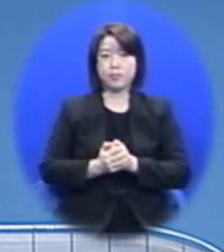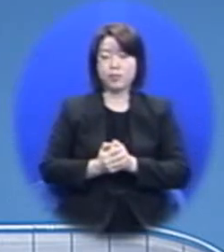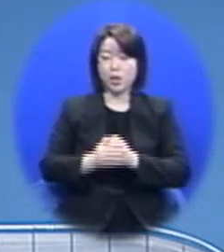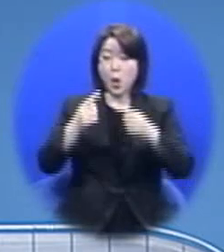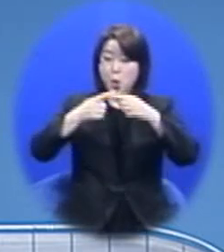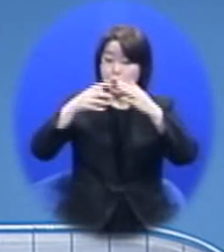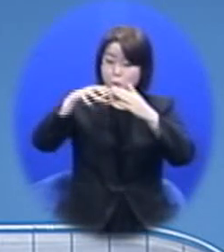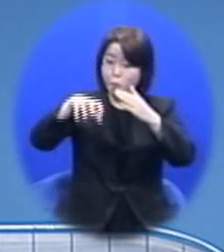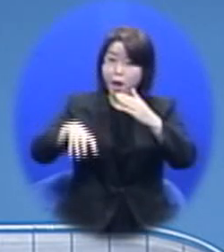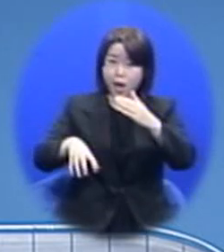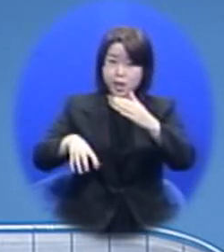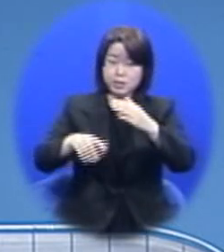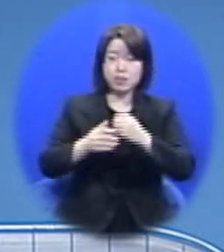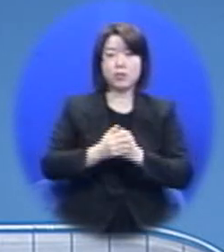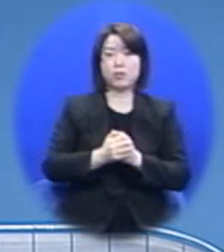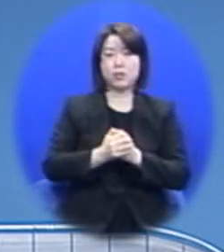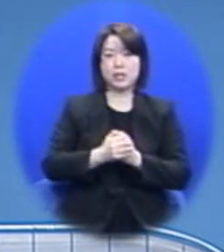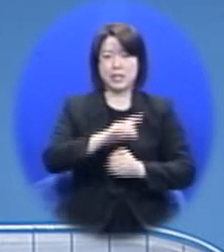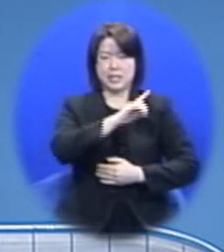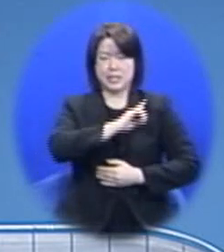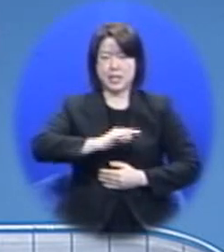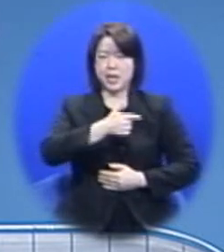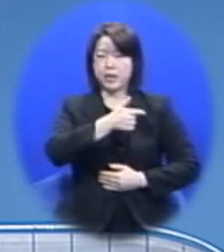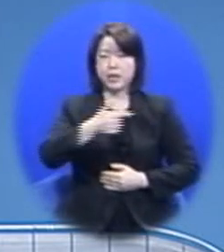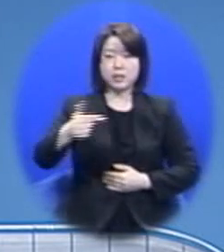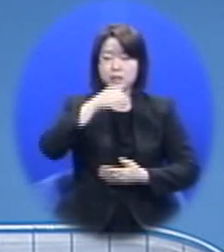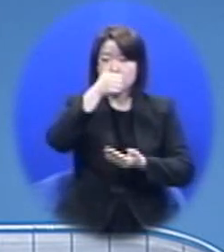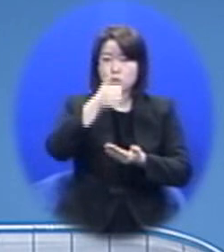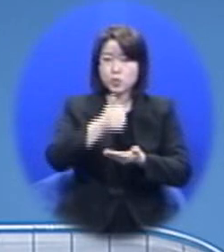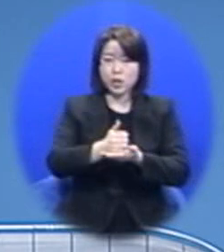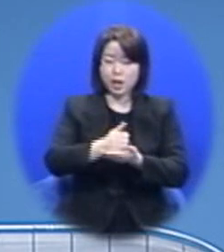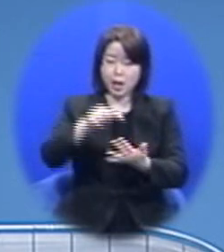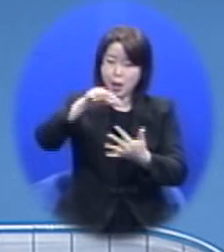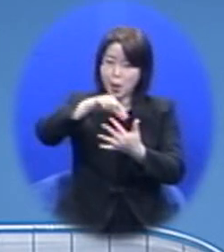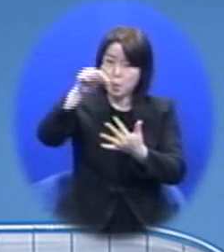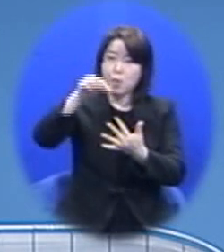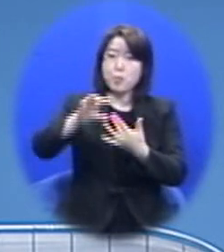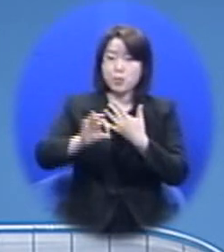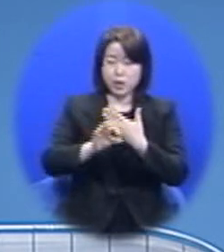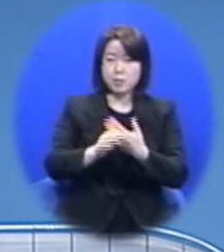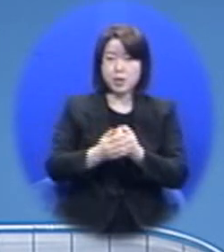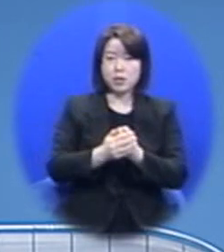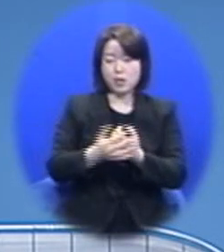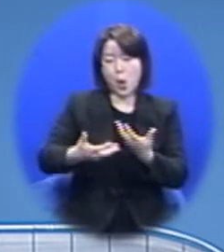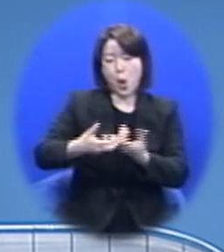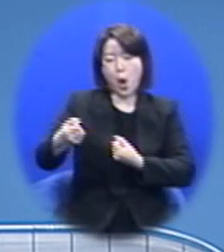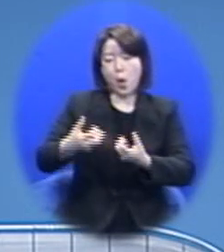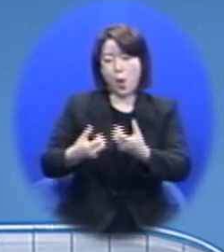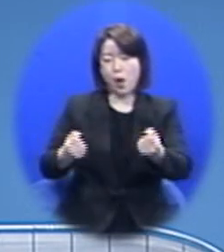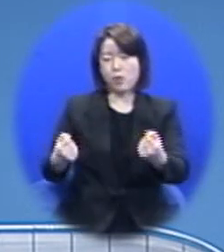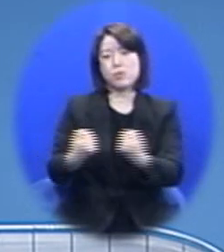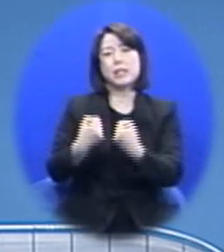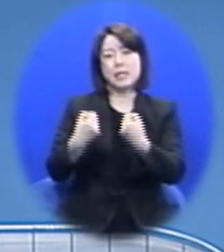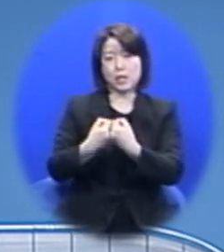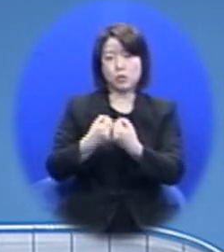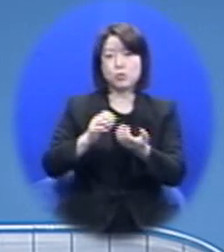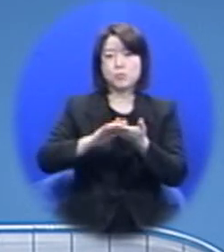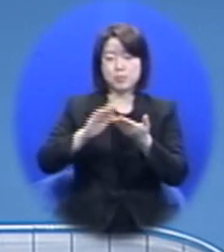교회 안에서는 가장 큰 죄가 뭔지 꼽으라면 분열과 다툼입니다.